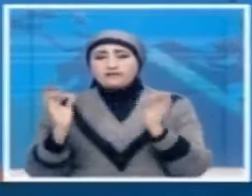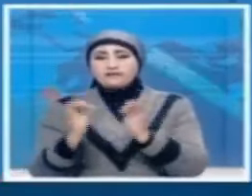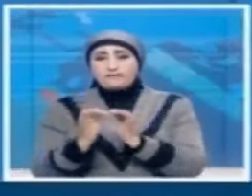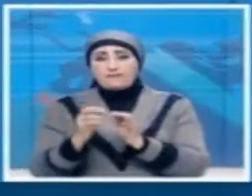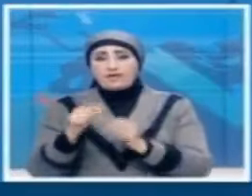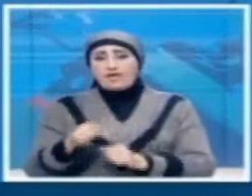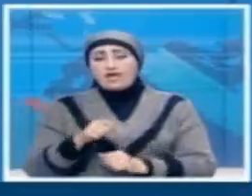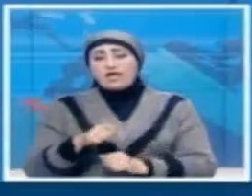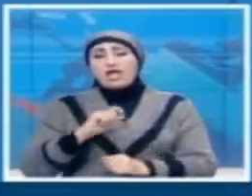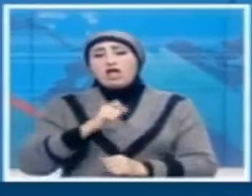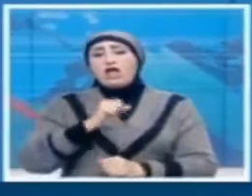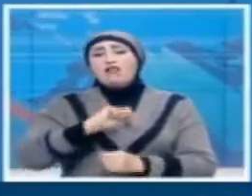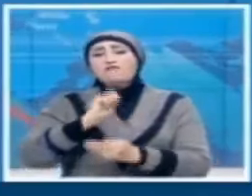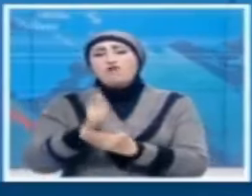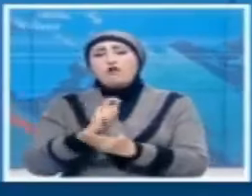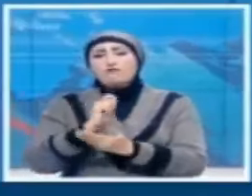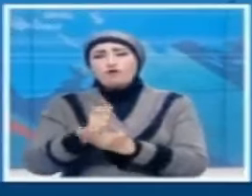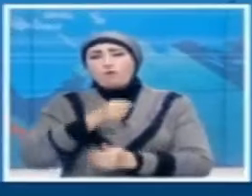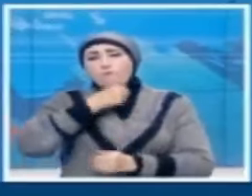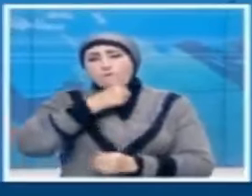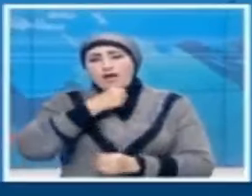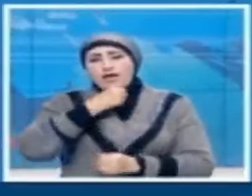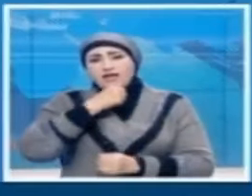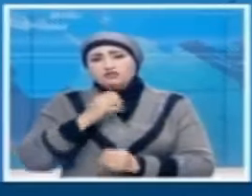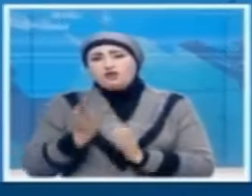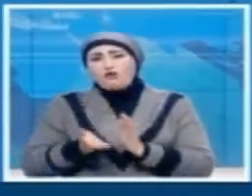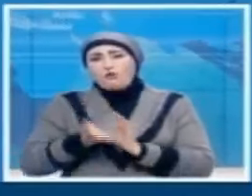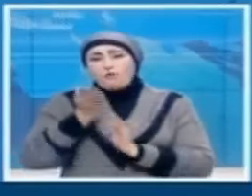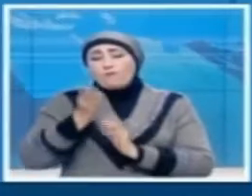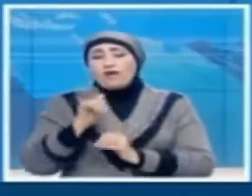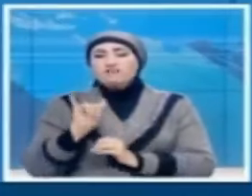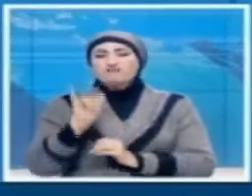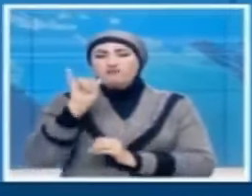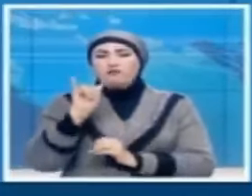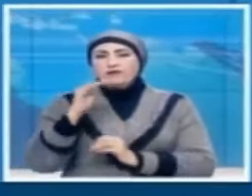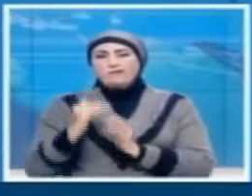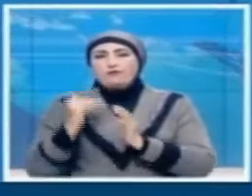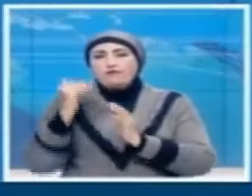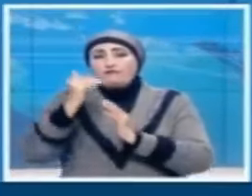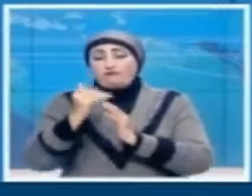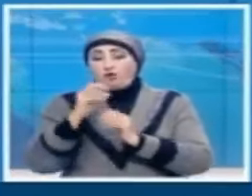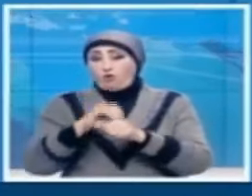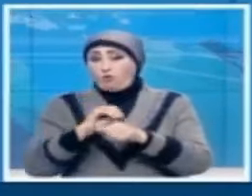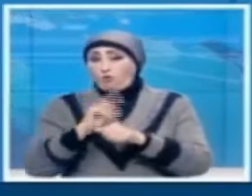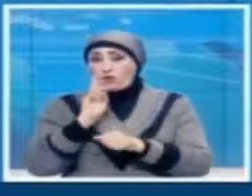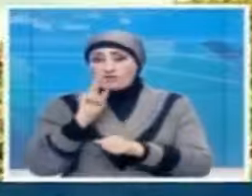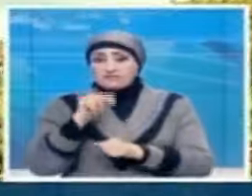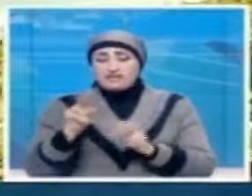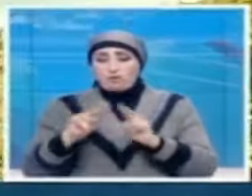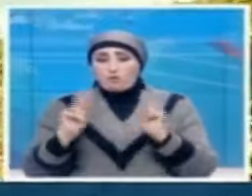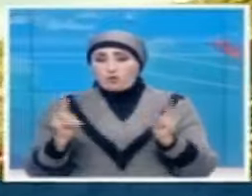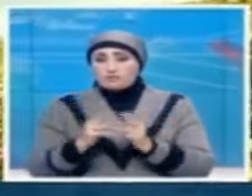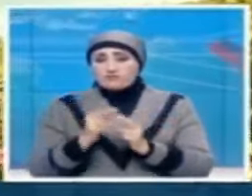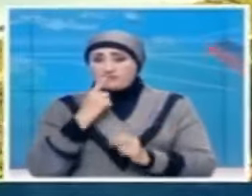الاجتماعية تتضمن تحسين الأجور والمعاشات ورفع حد الإعفاء الضريبي. وخلال المؤتمر السنوي لجمعية